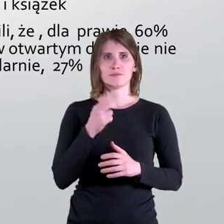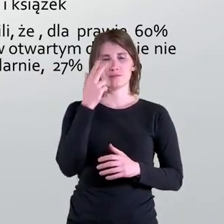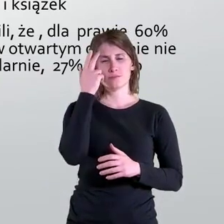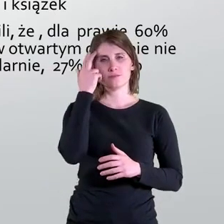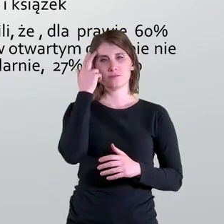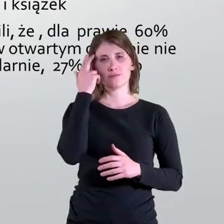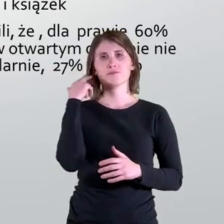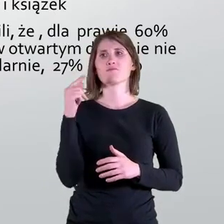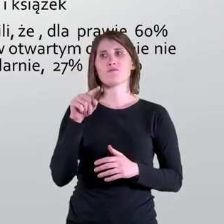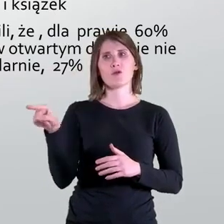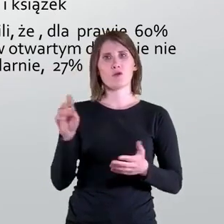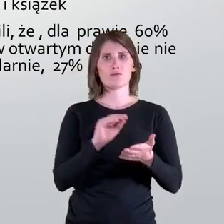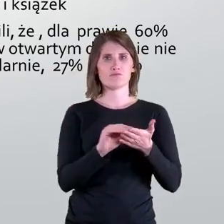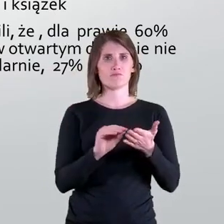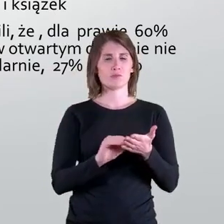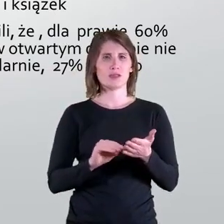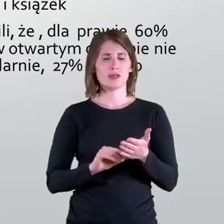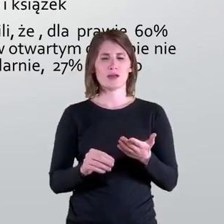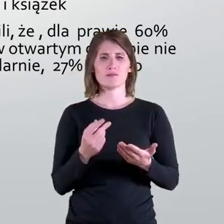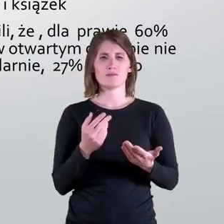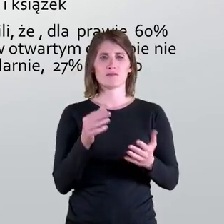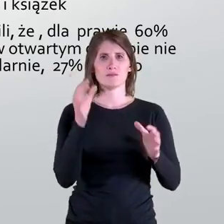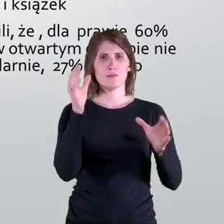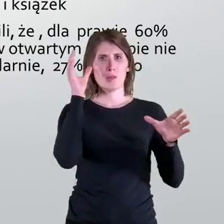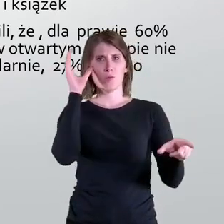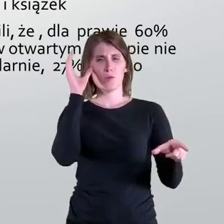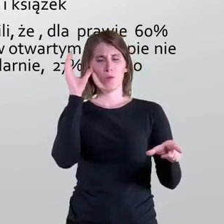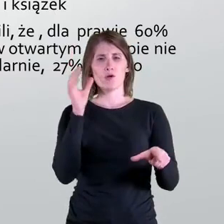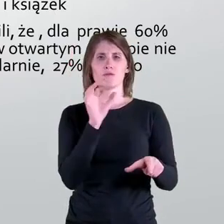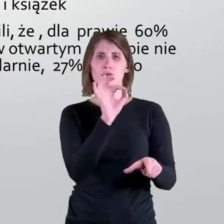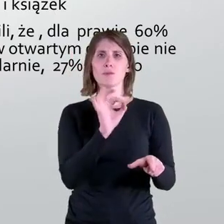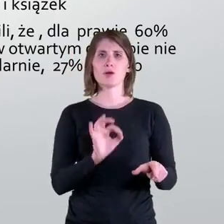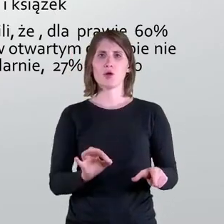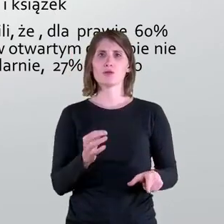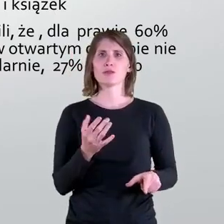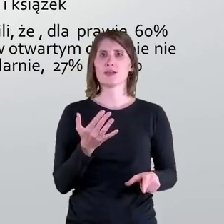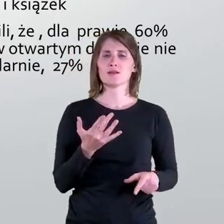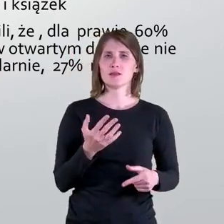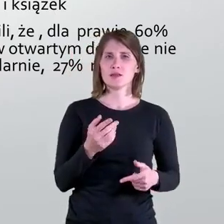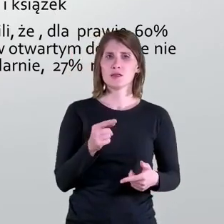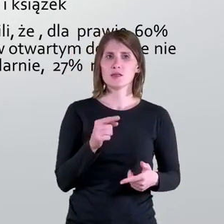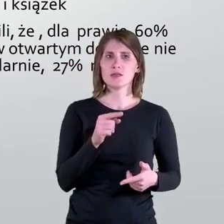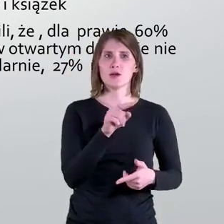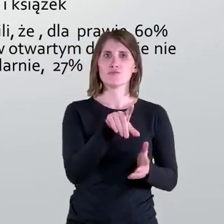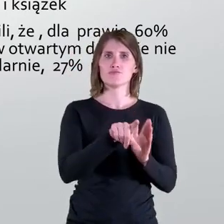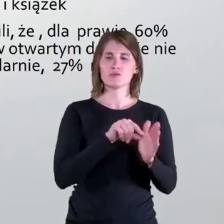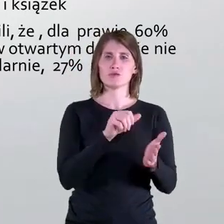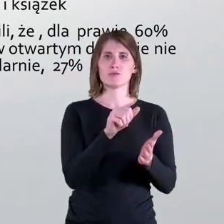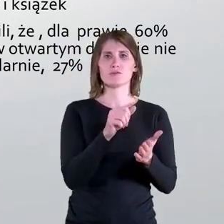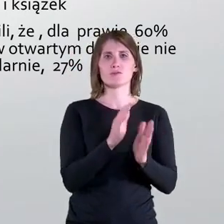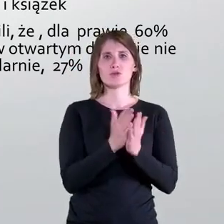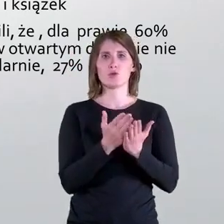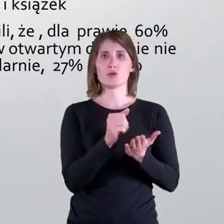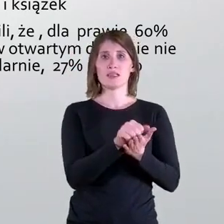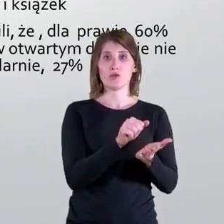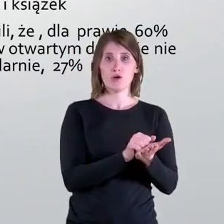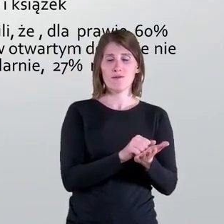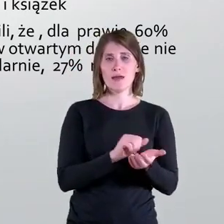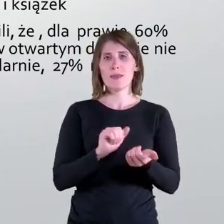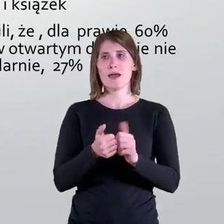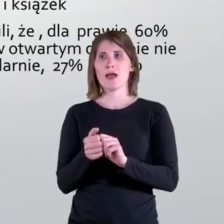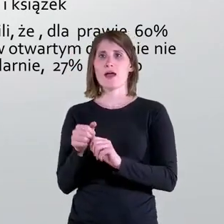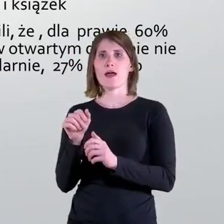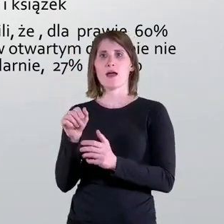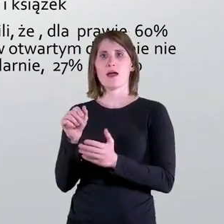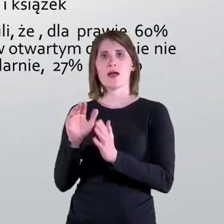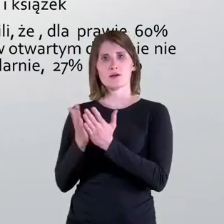określają właśnie ile procent naukowców wypierdalaj drukowane książki osób wybiera